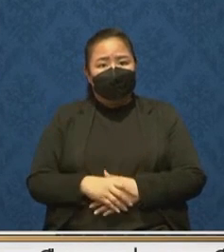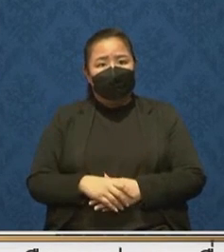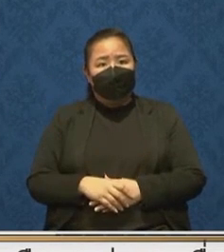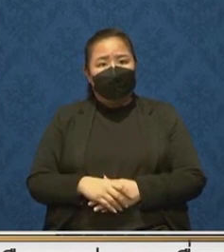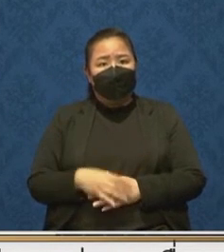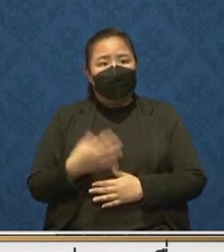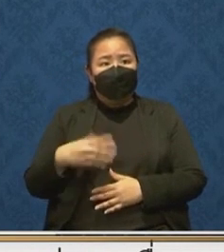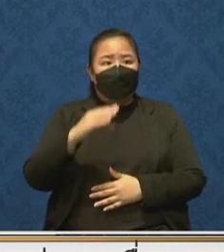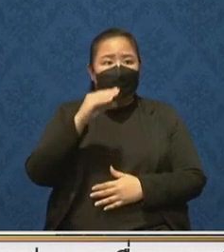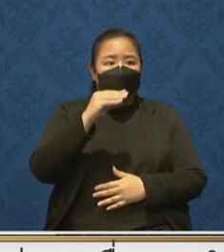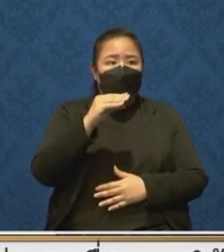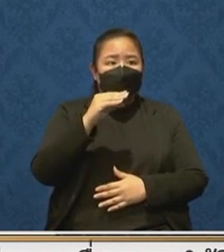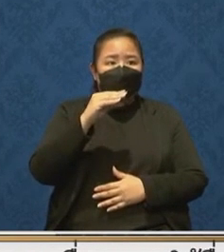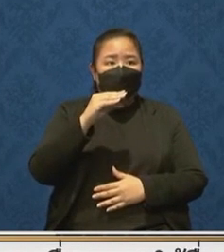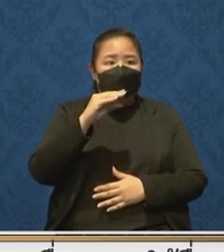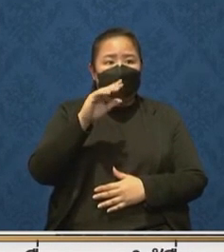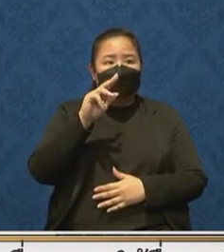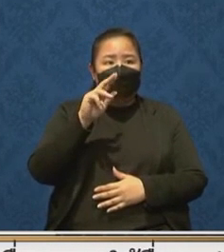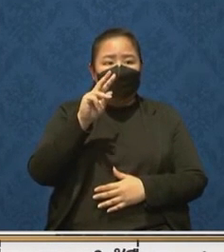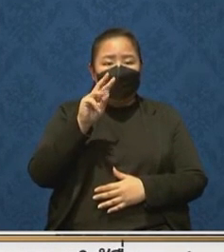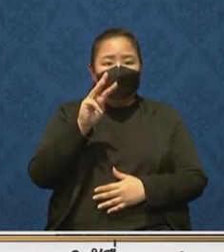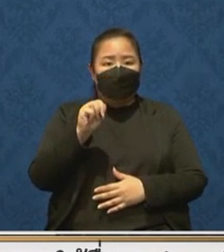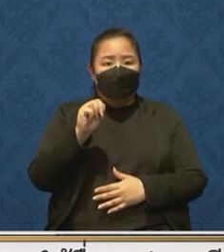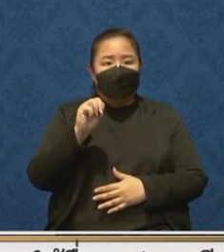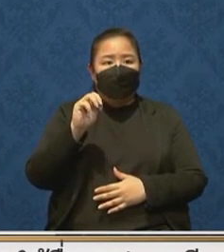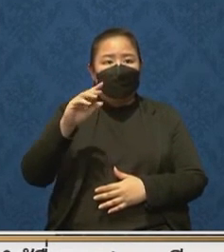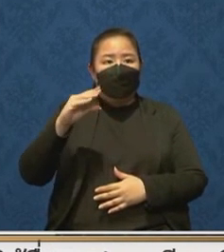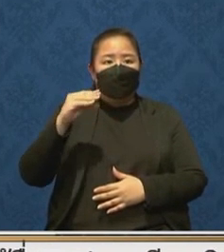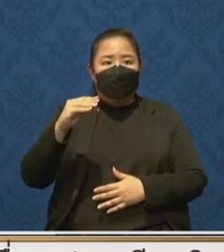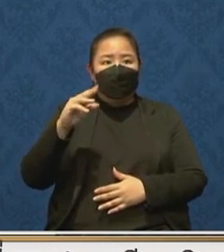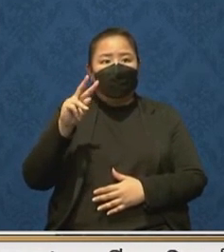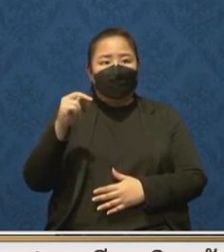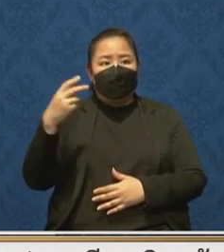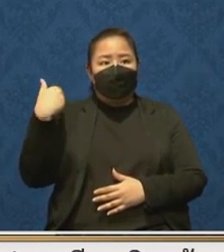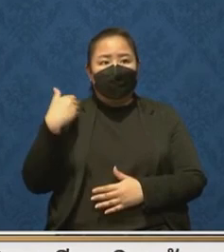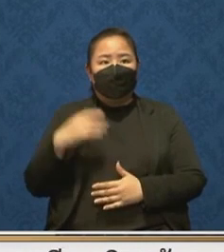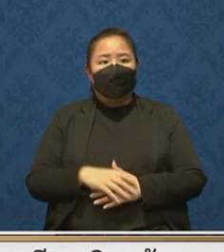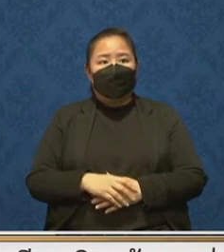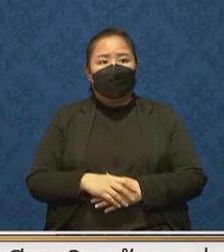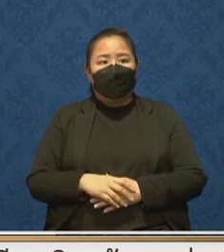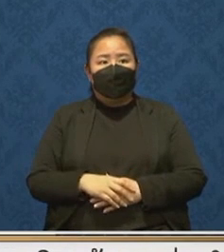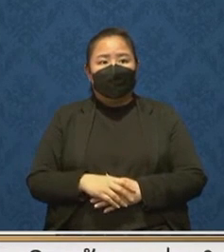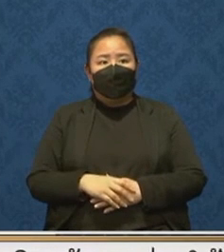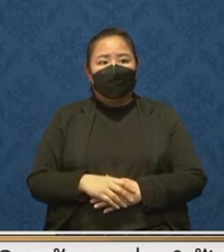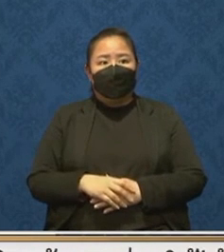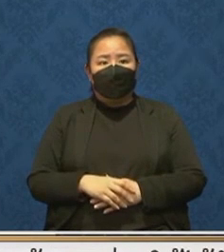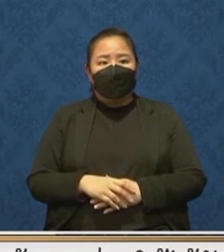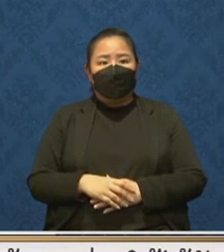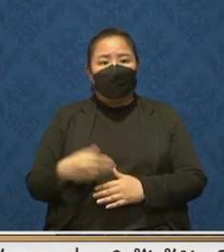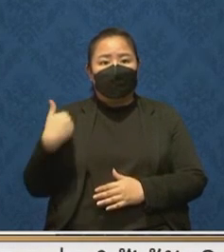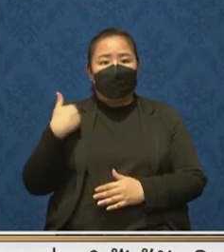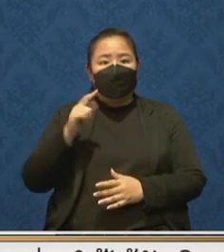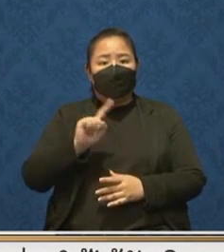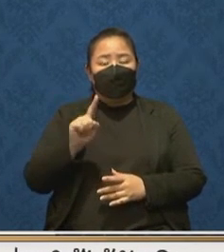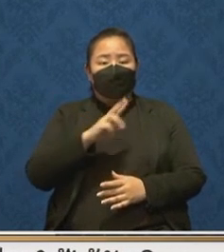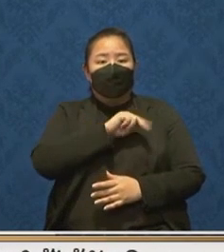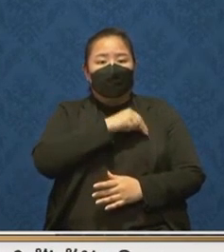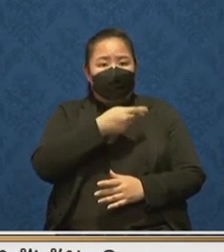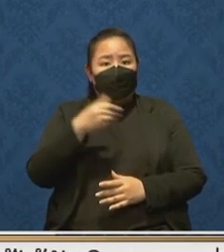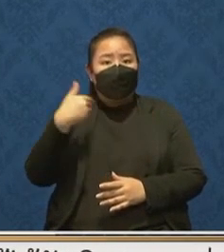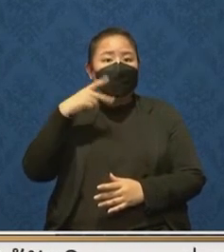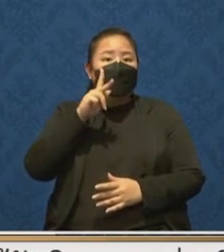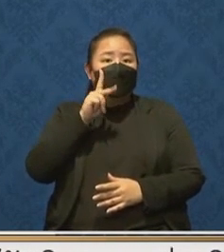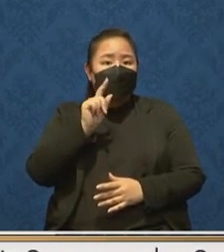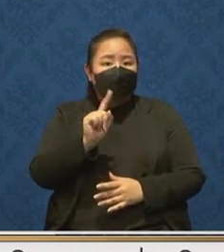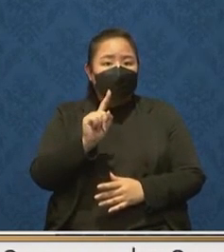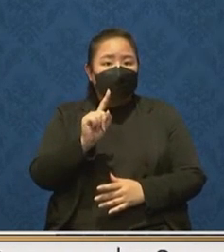นโนุพฤราวเฤย ส่นให่จะบอกวาไม่มียาสองสามวัมานี้ีขายวว่าแพทรวพยาบาบอกว่า